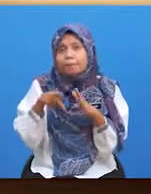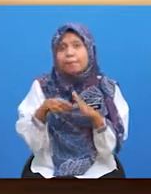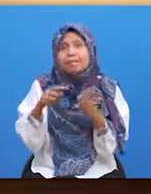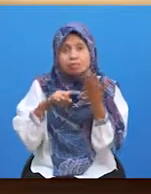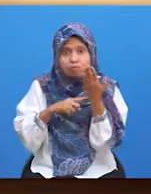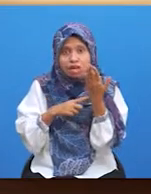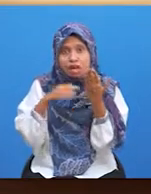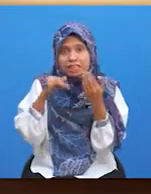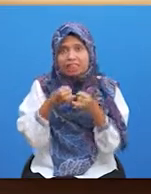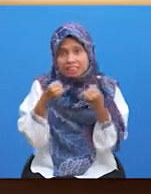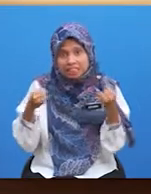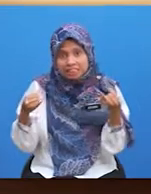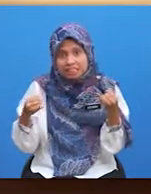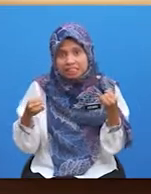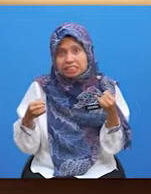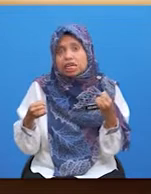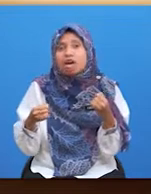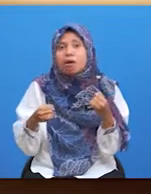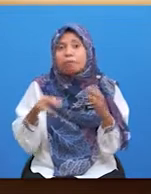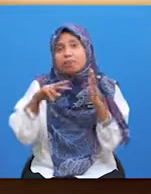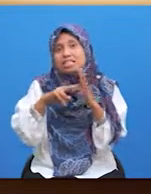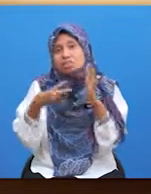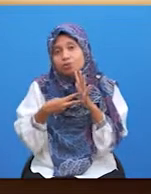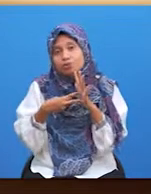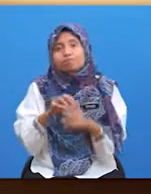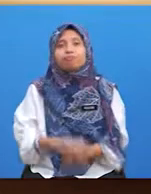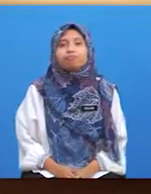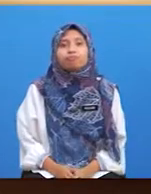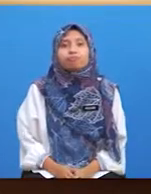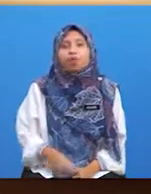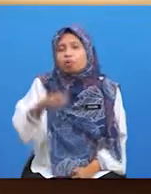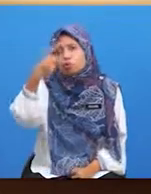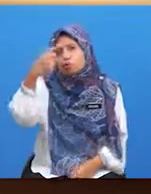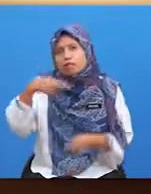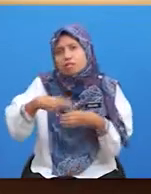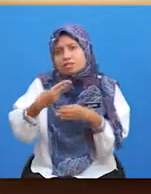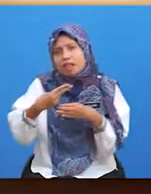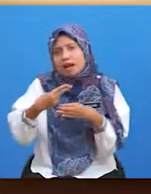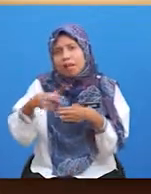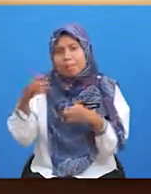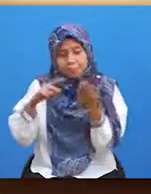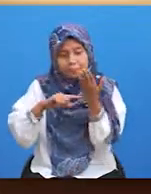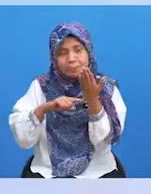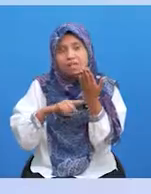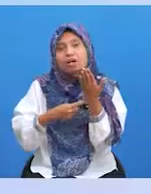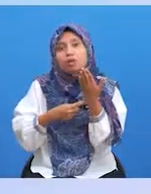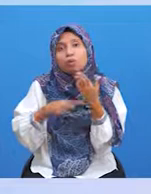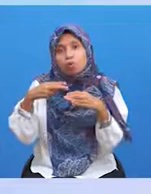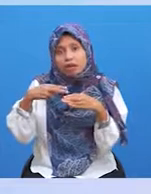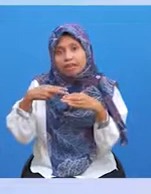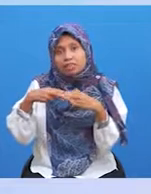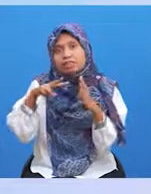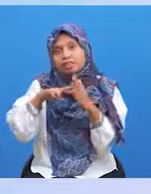pendahuluan jenis takrif umum. Untuk menghasilkan pendahuluan jenis ini,